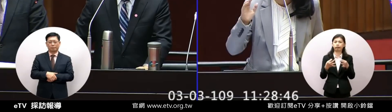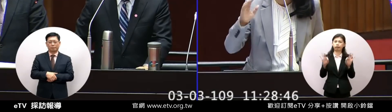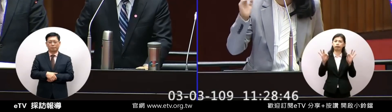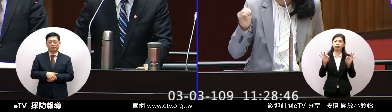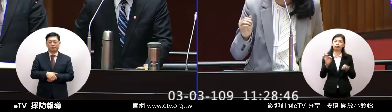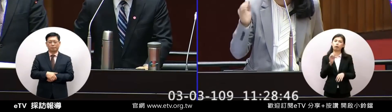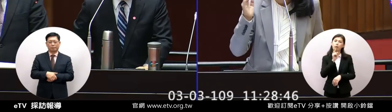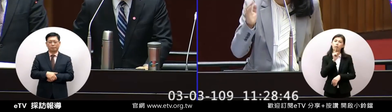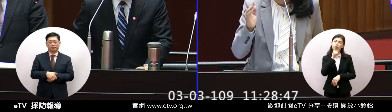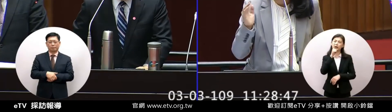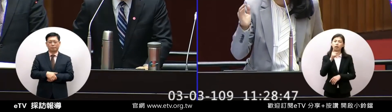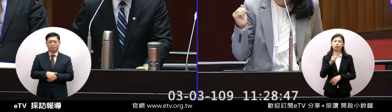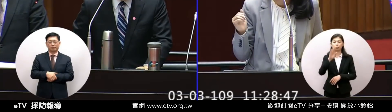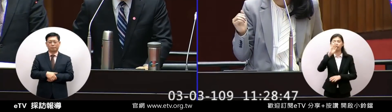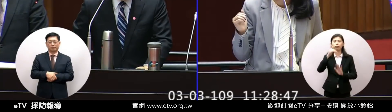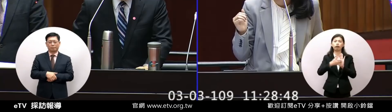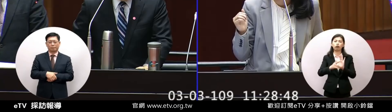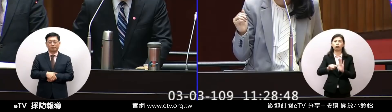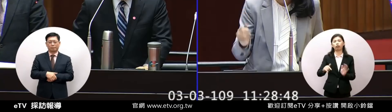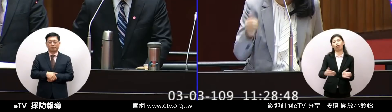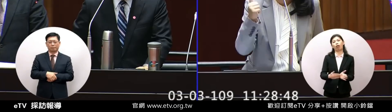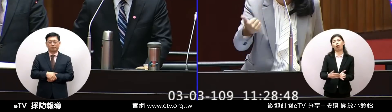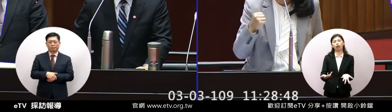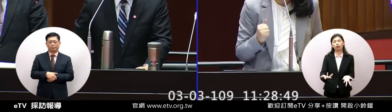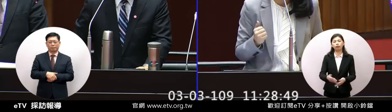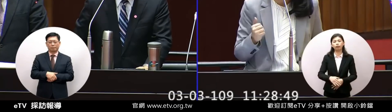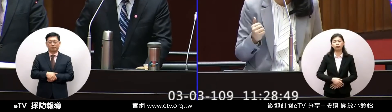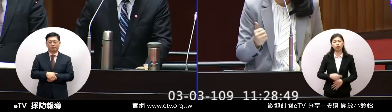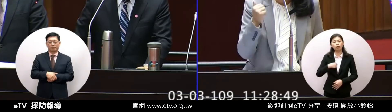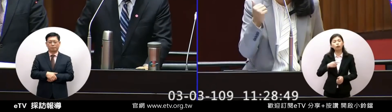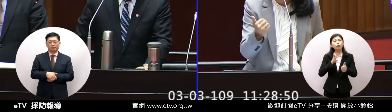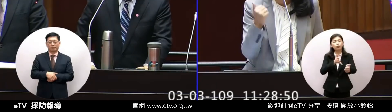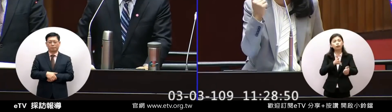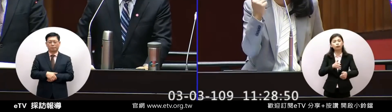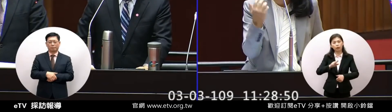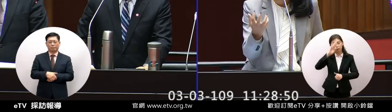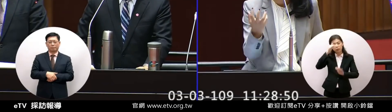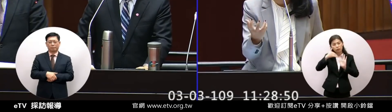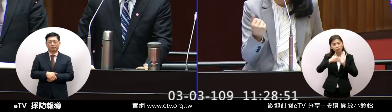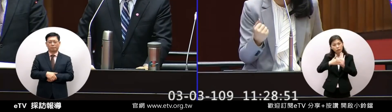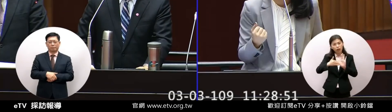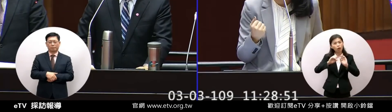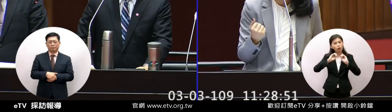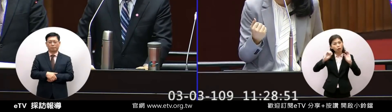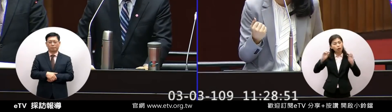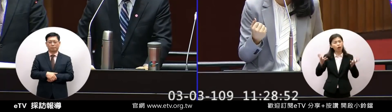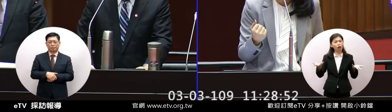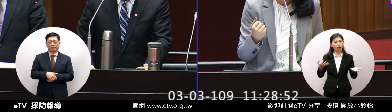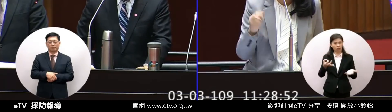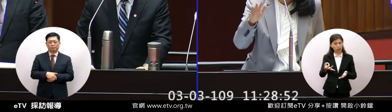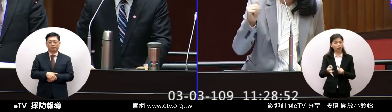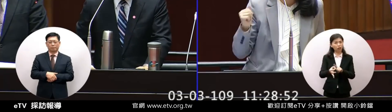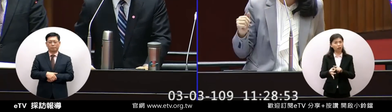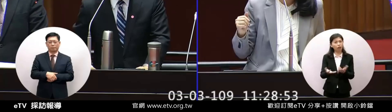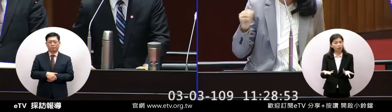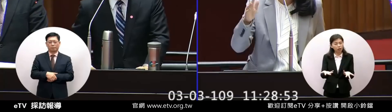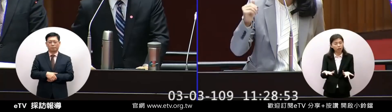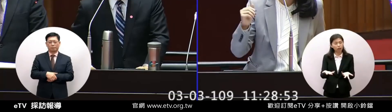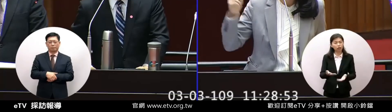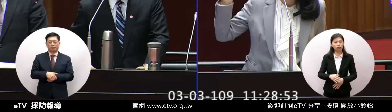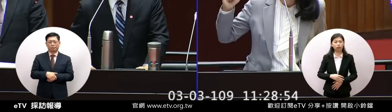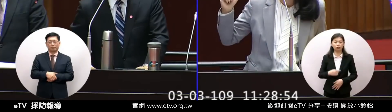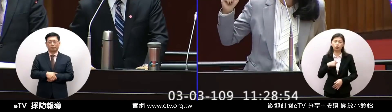只有写了一条简简的防疫物资所需经费，所以第一个我要问的是防疫的宣导这个部分在哪里？好，那我先